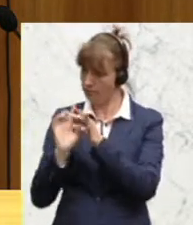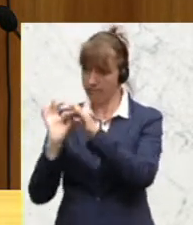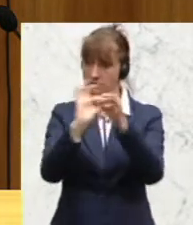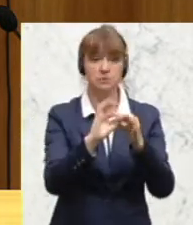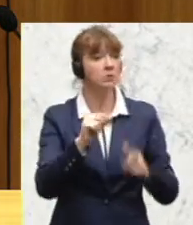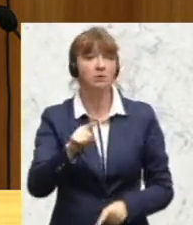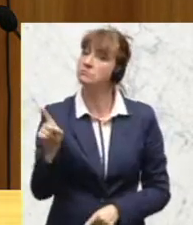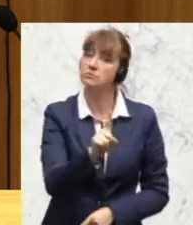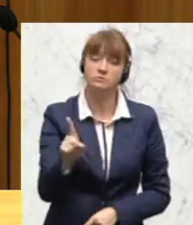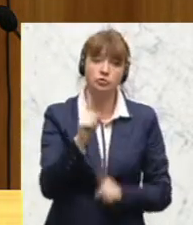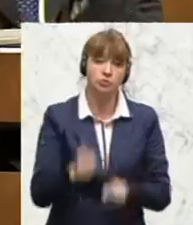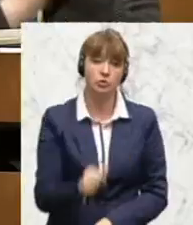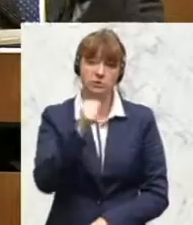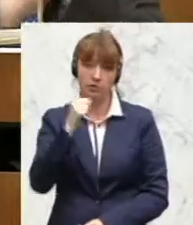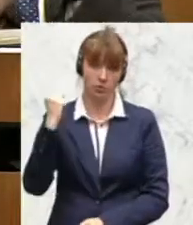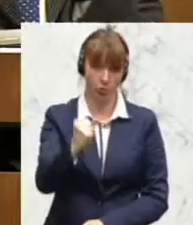töten.